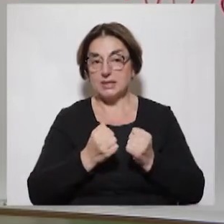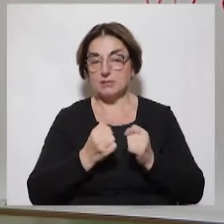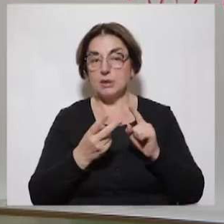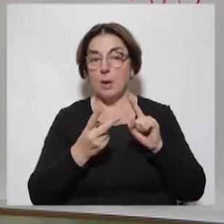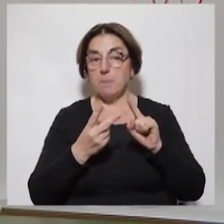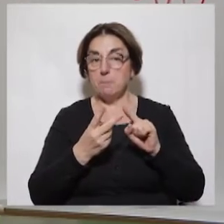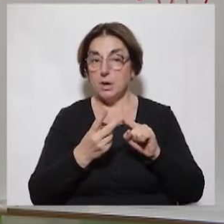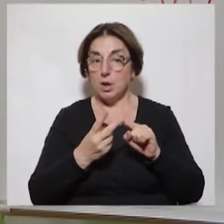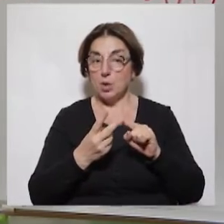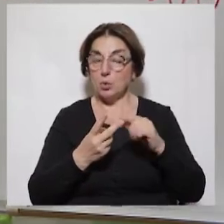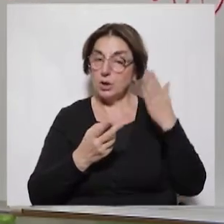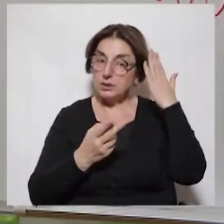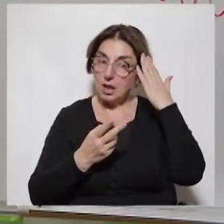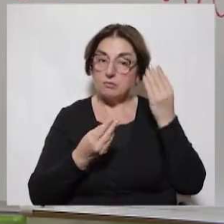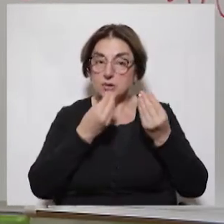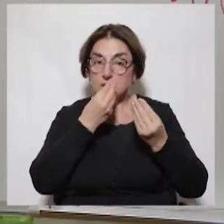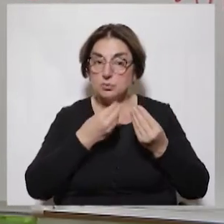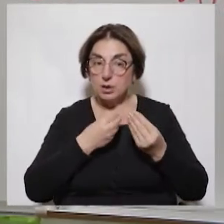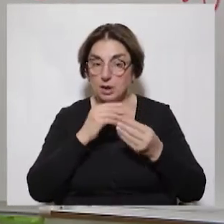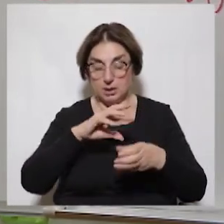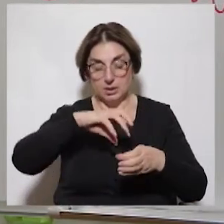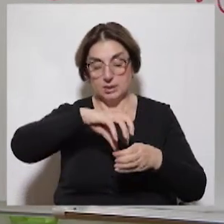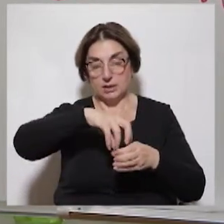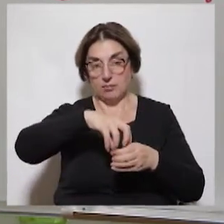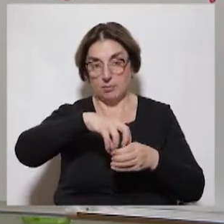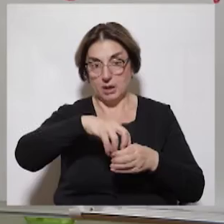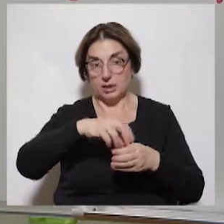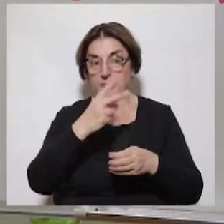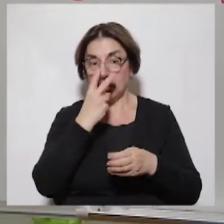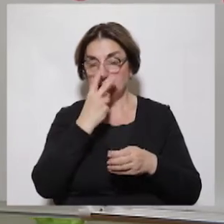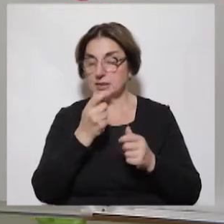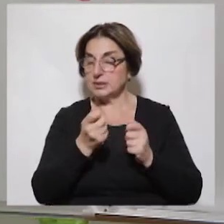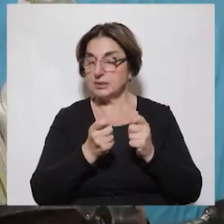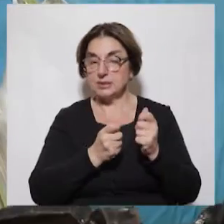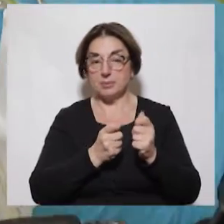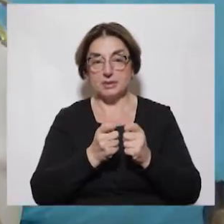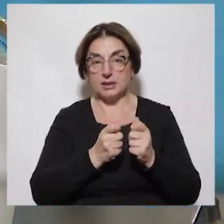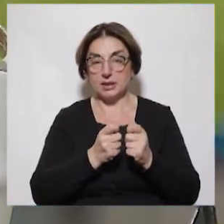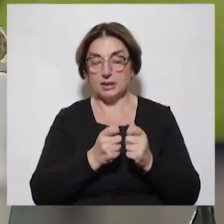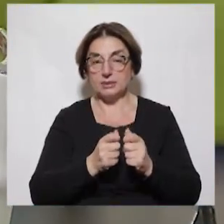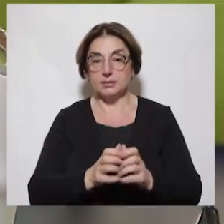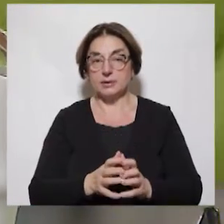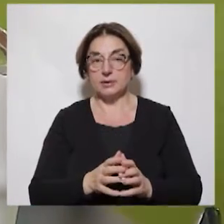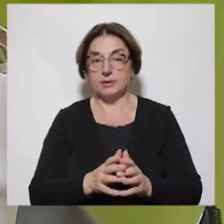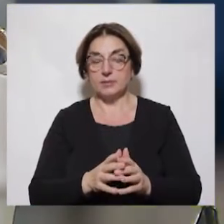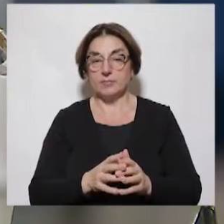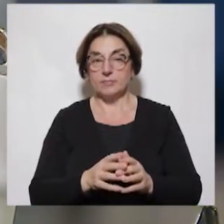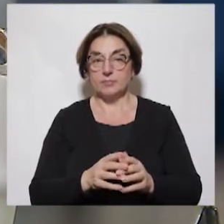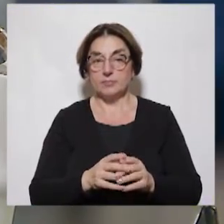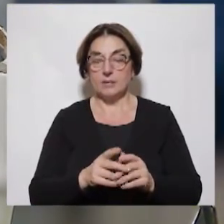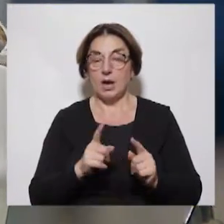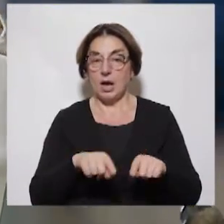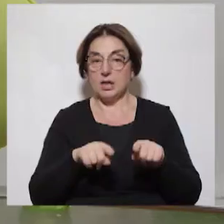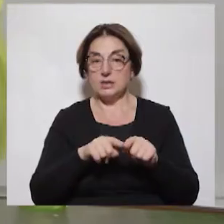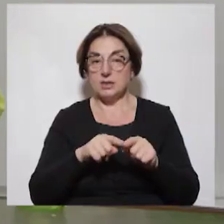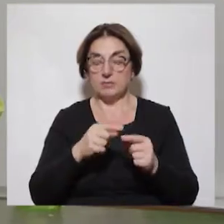ჩვენ ვნახავთ, რისთვის გამოვიყენებთ. მას ვამაგრებთ დეფლეგმატორს, ძალიან ფრთხილად, რა თქმა უნდა, და